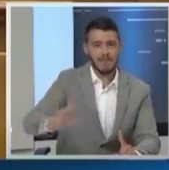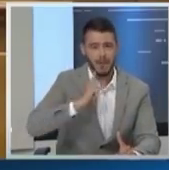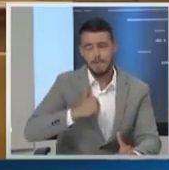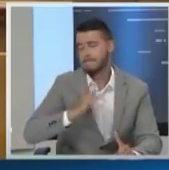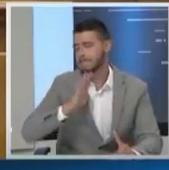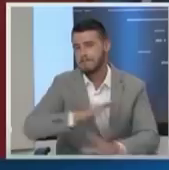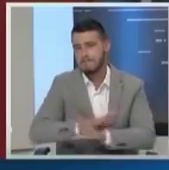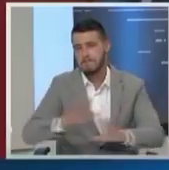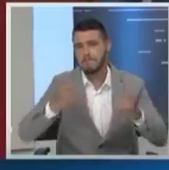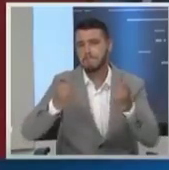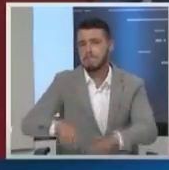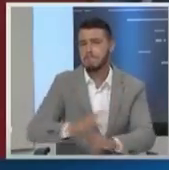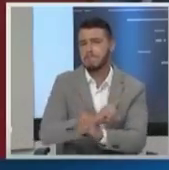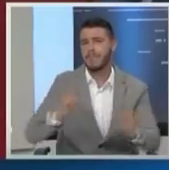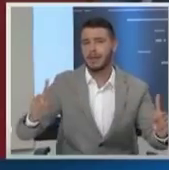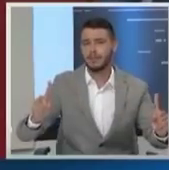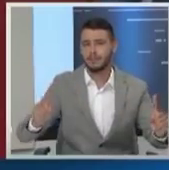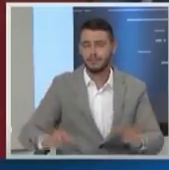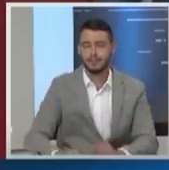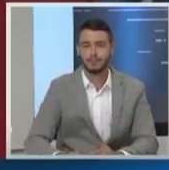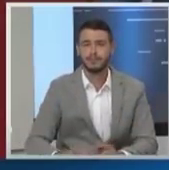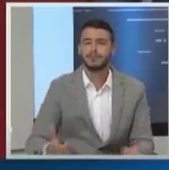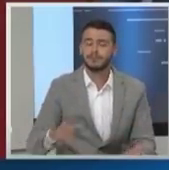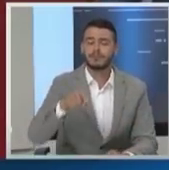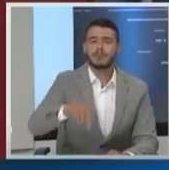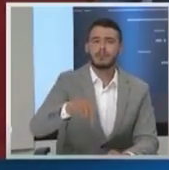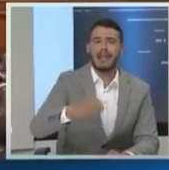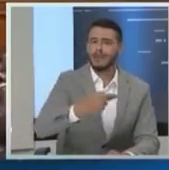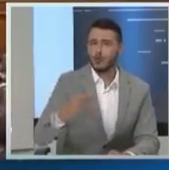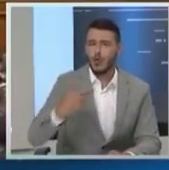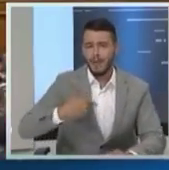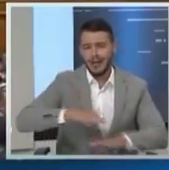καλό. Και για να τελειώνουμε με αυτό το ανέκδοτο.